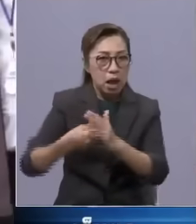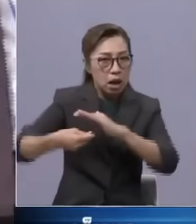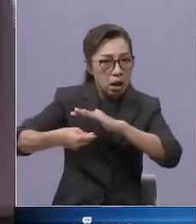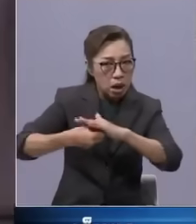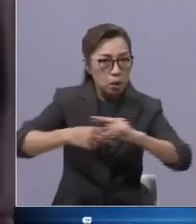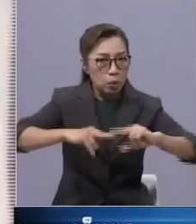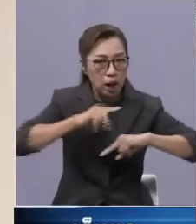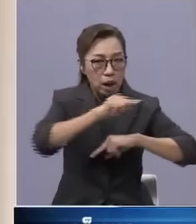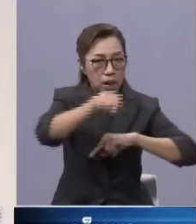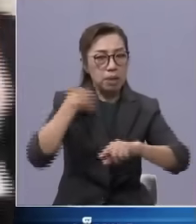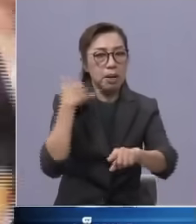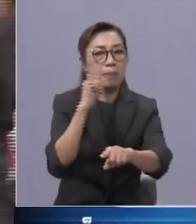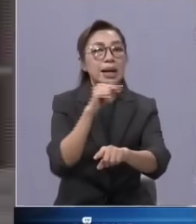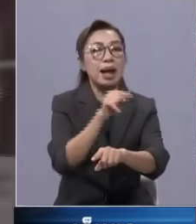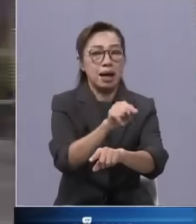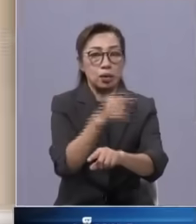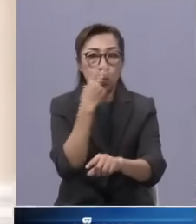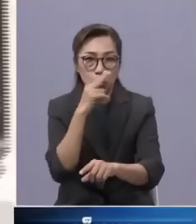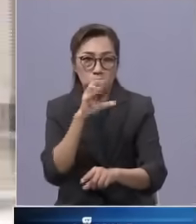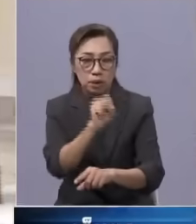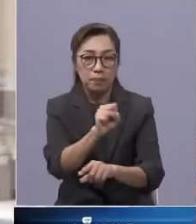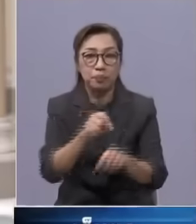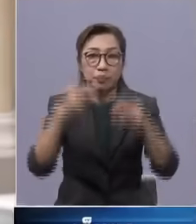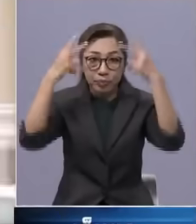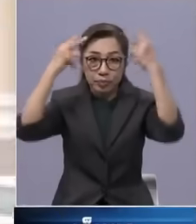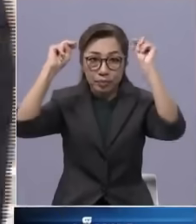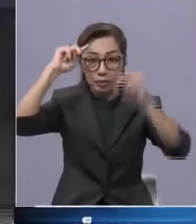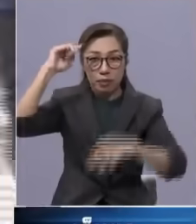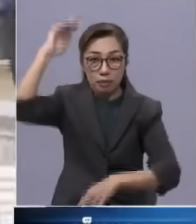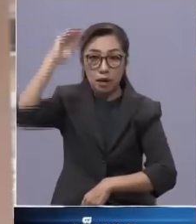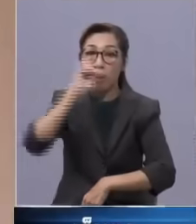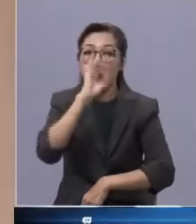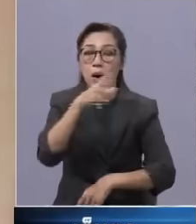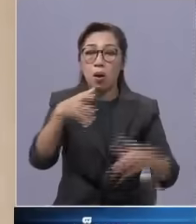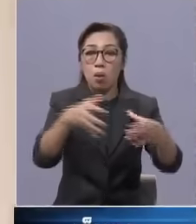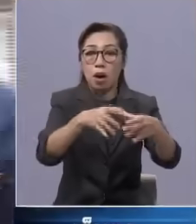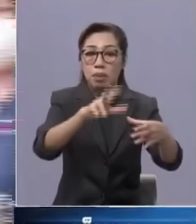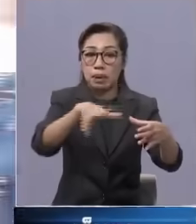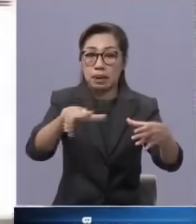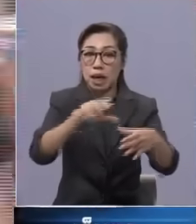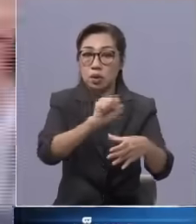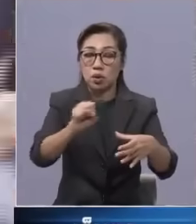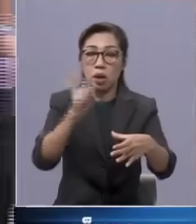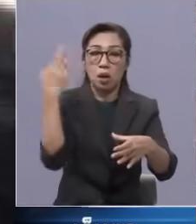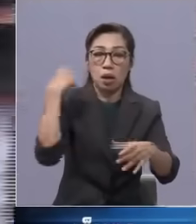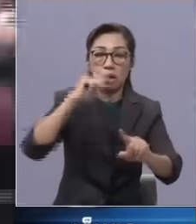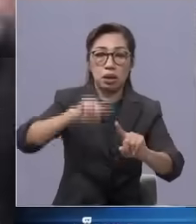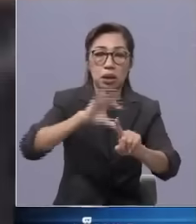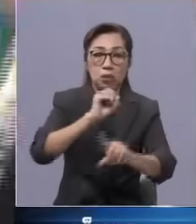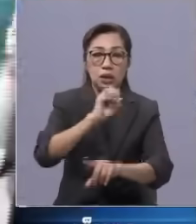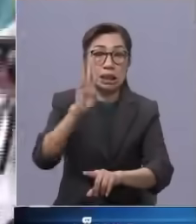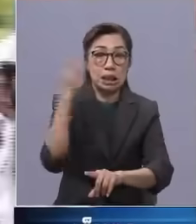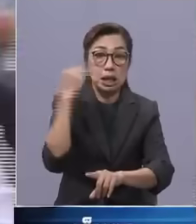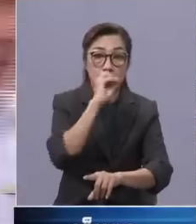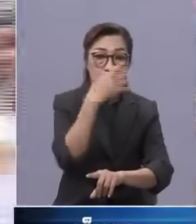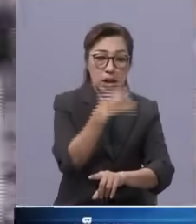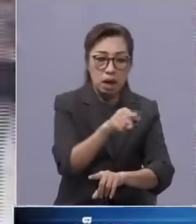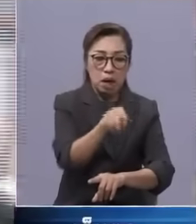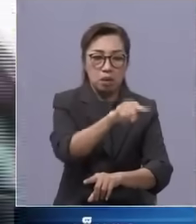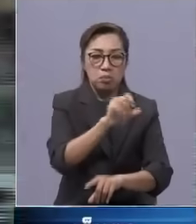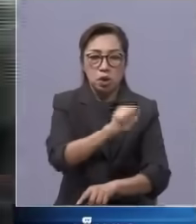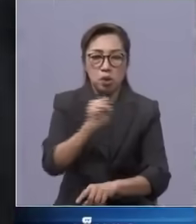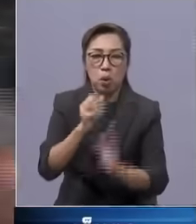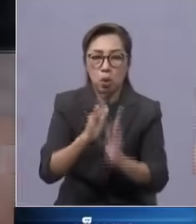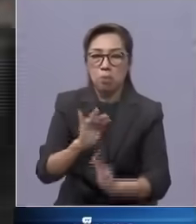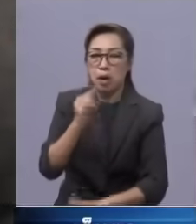หลังจากที่นายกเศรษฐีรัฐมนตรีเพื่อไทยในวงประชุมไปเมื่อ 4กันยายนแล้วมีสสบางท่านรัฐมนตรีบางท่านออกมาเปิด